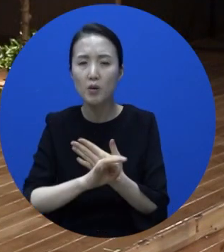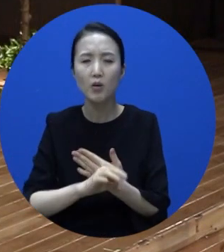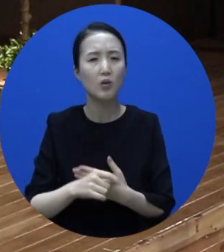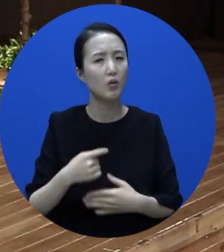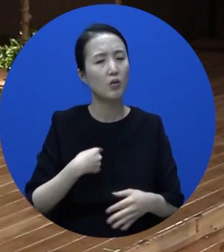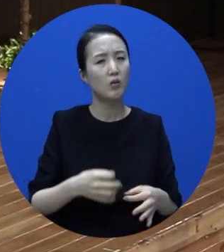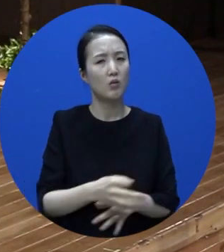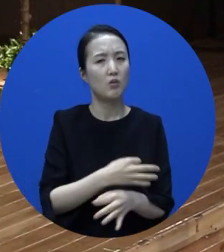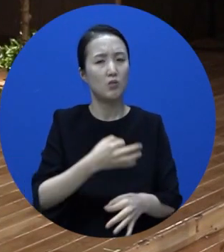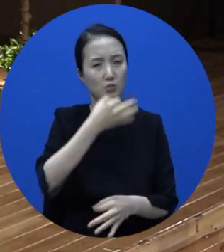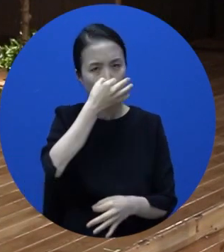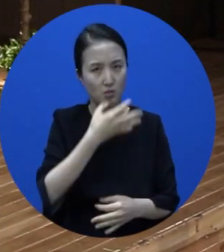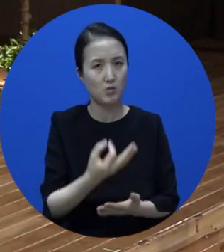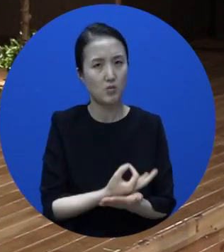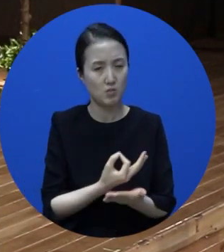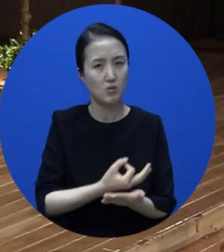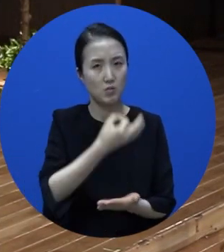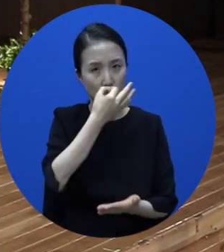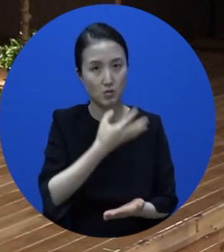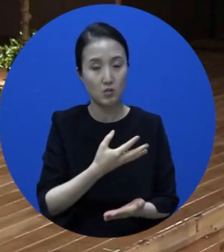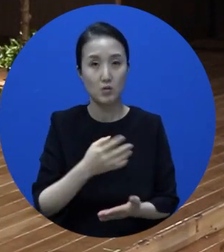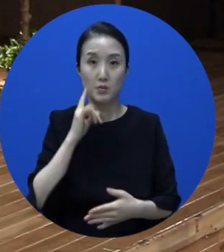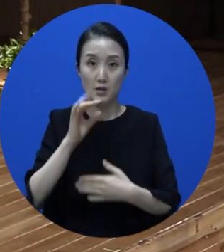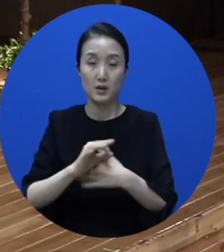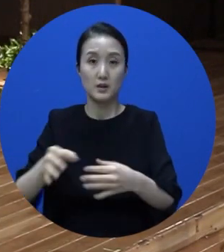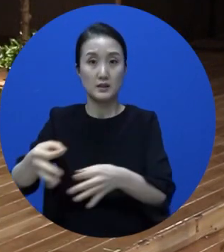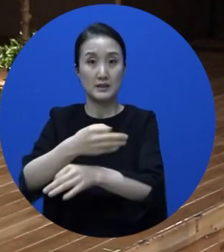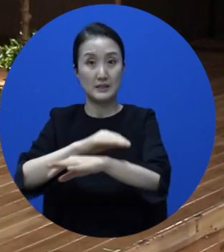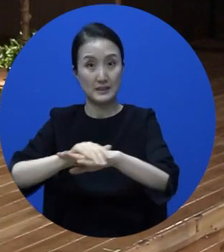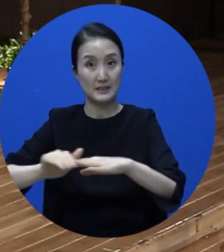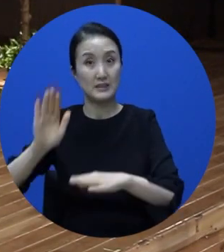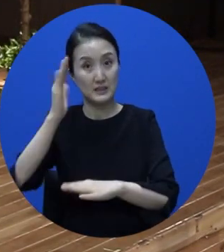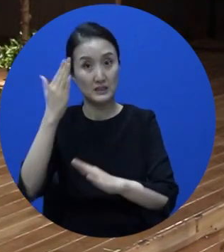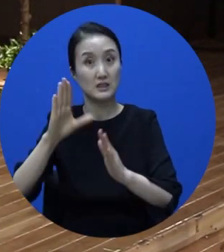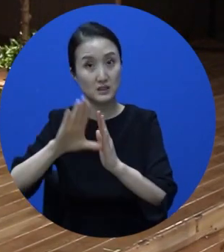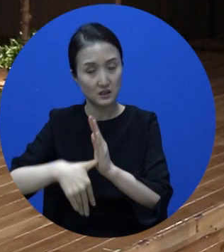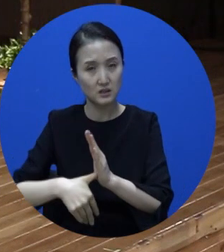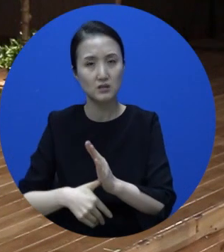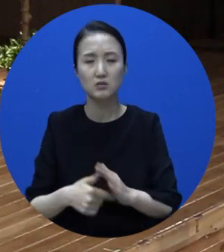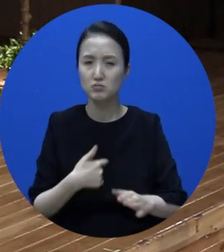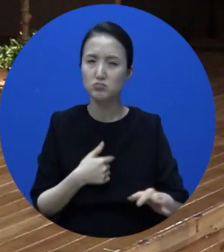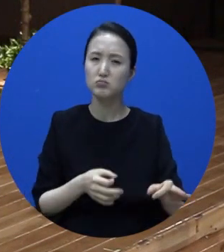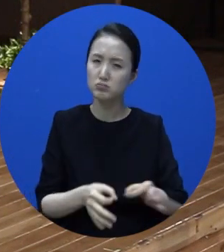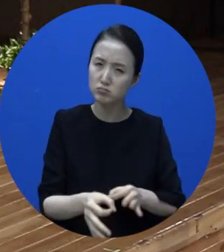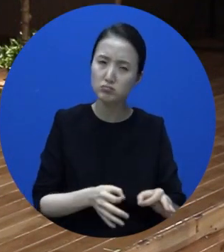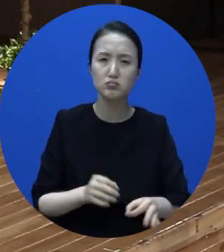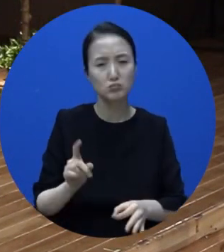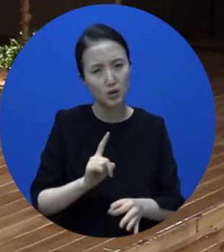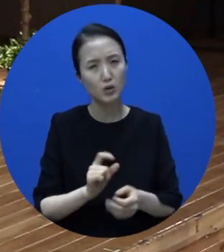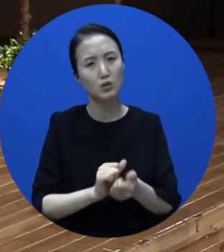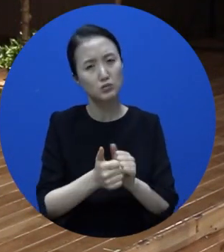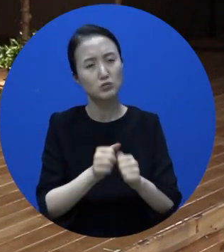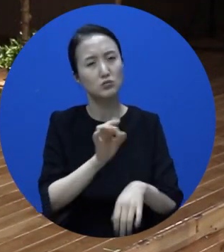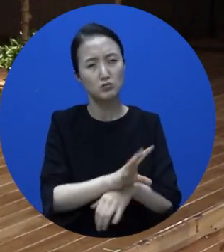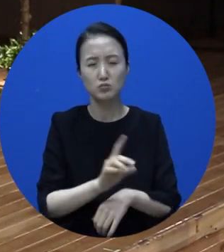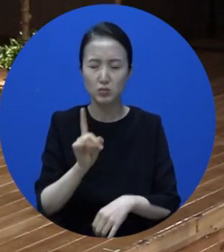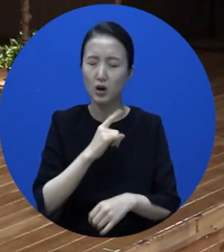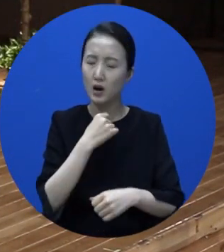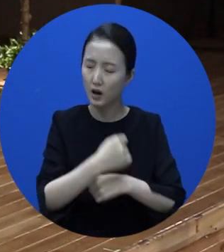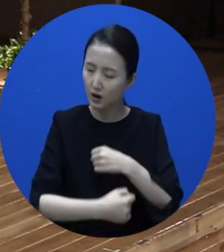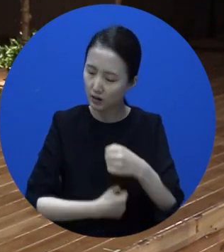극단적으로 말씀드리면 어떤 종목을 사도 다 돈을 봅니다 부동산 경기가 화랑 일 때는